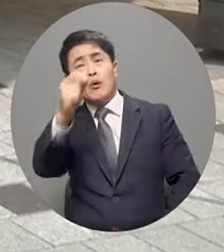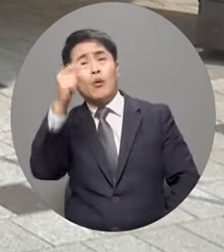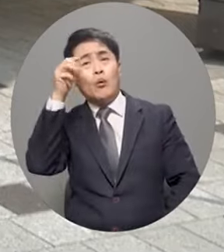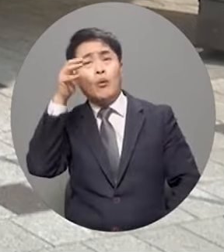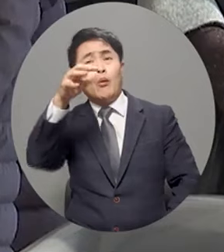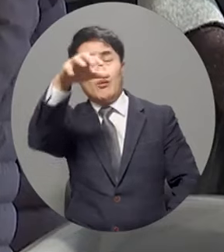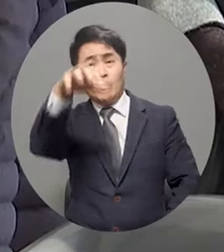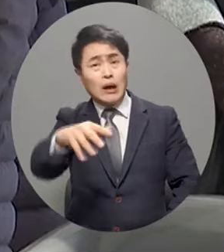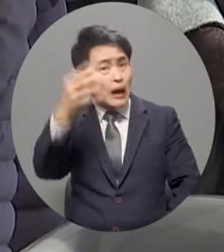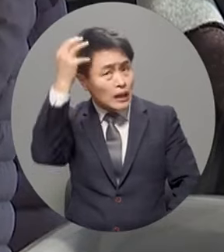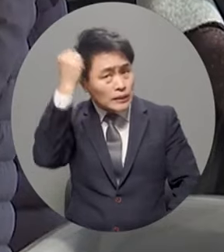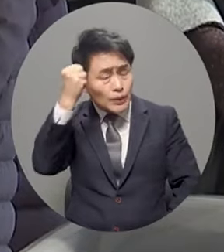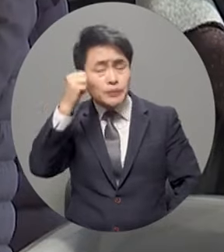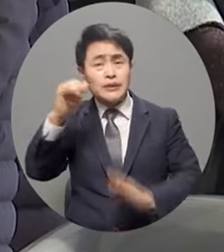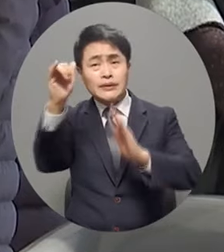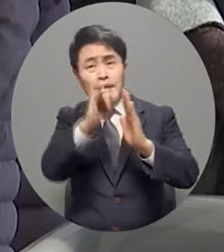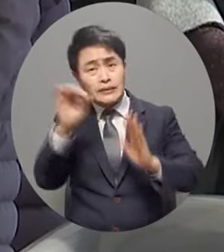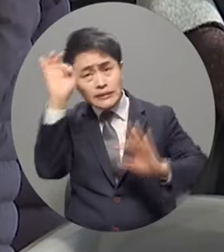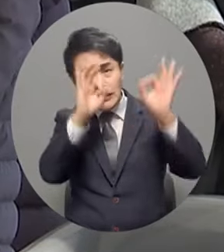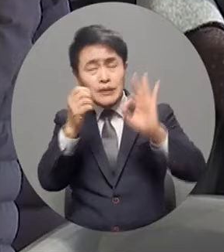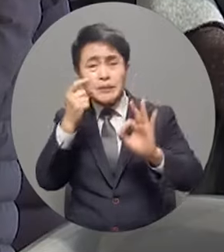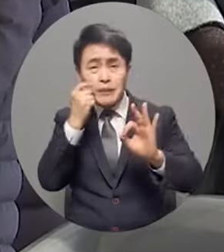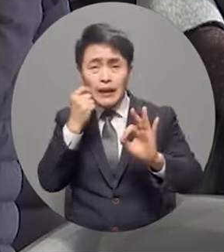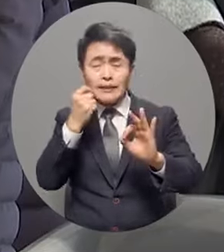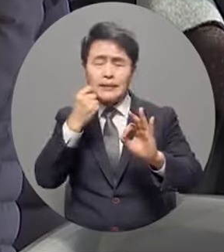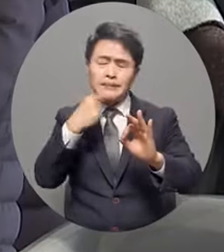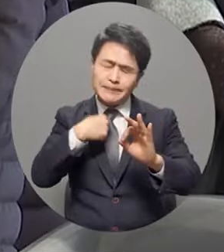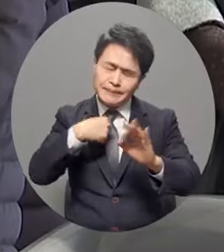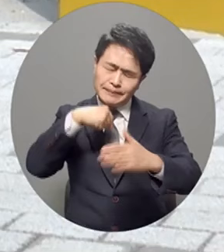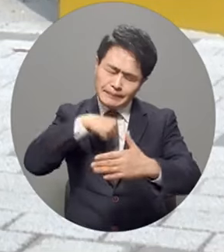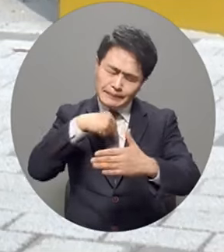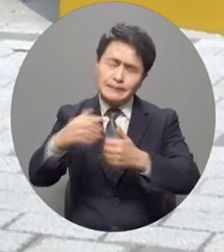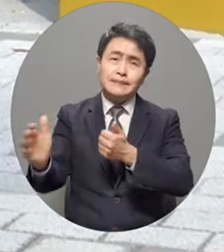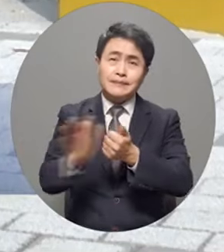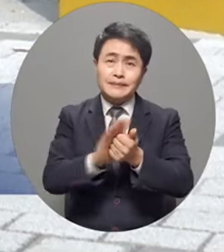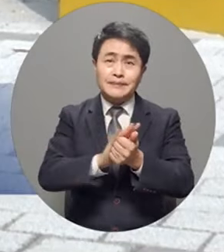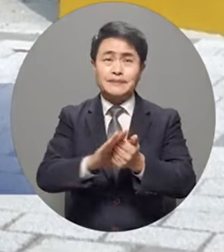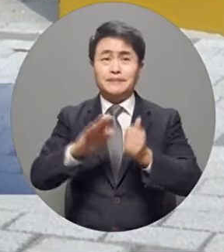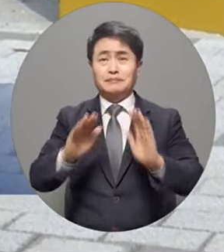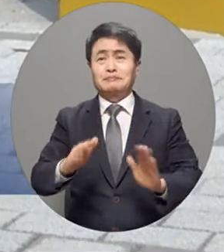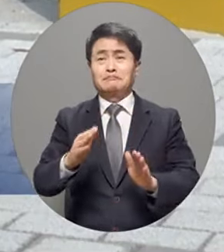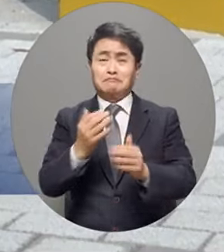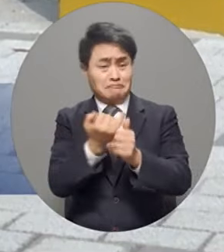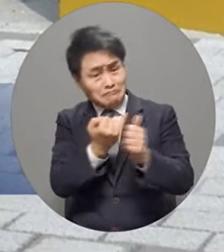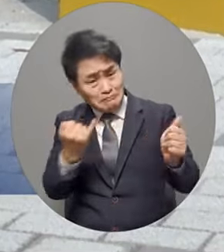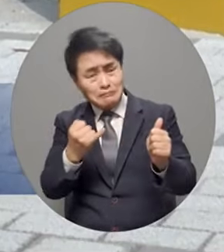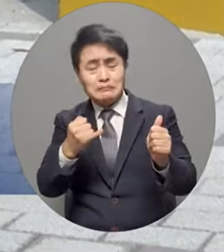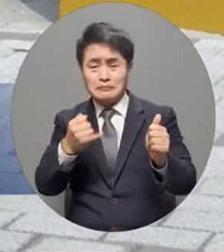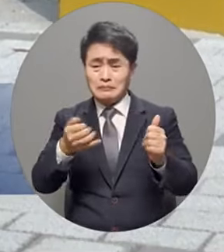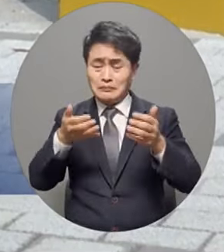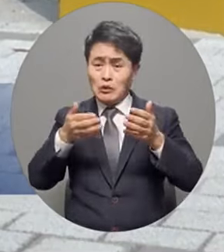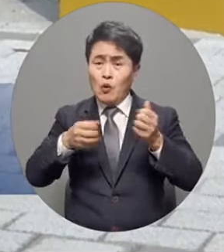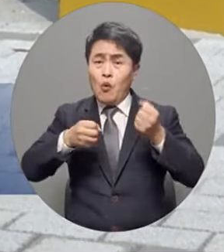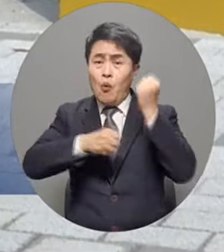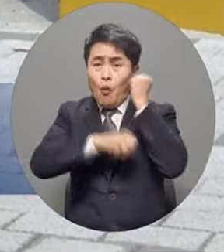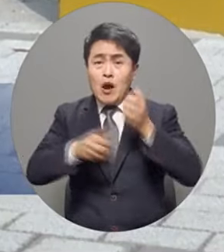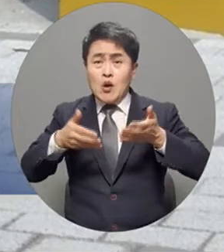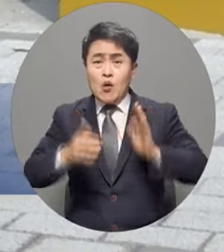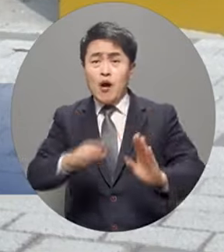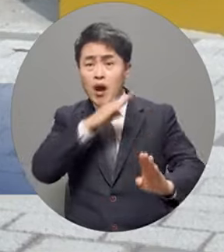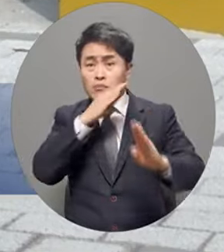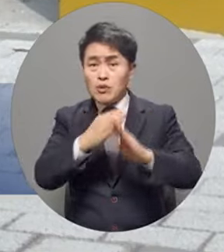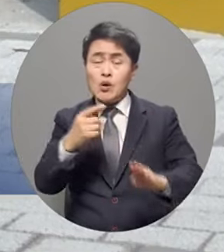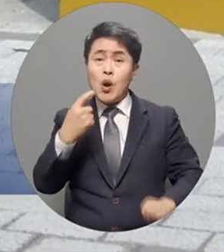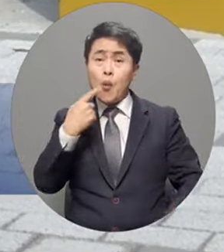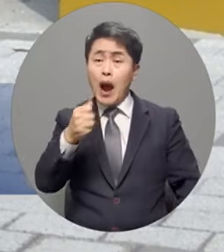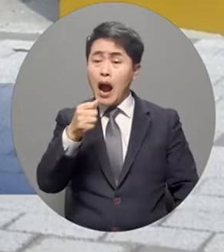속에만 남아있는 가족들을 찾지 못하는 서름을 달래야 합니다. 우리 할아버지는 온 고향은 이북